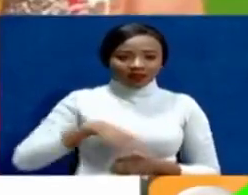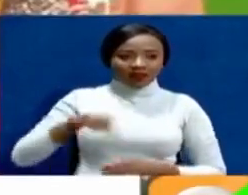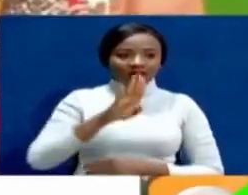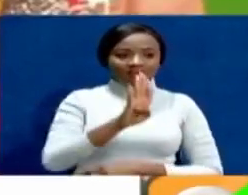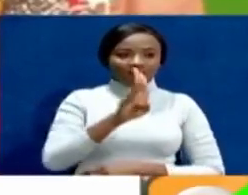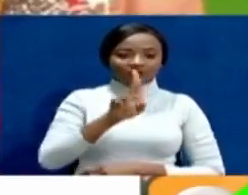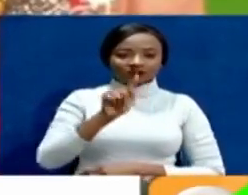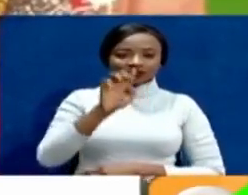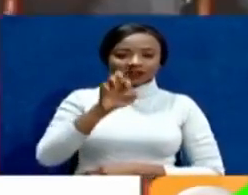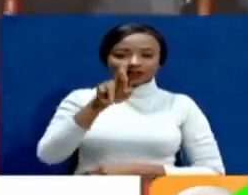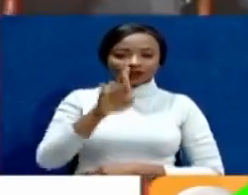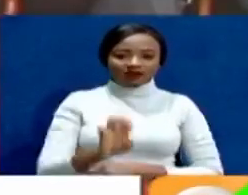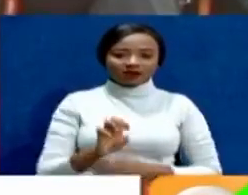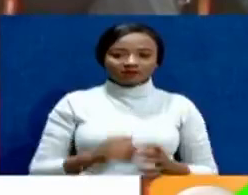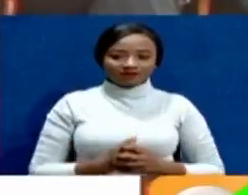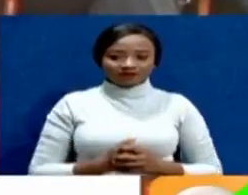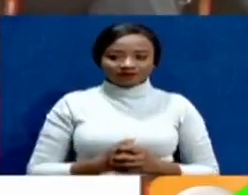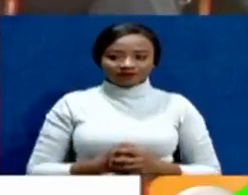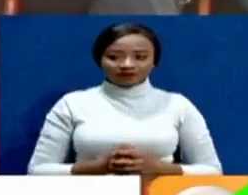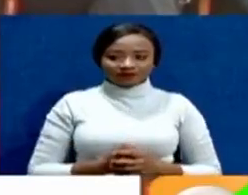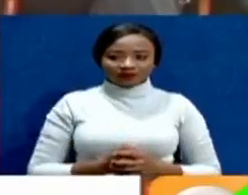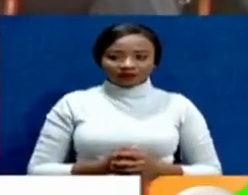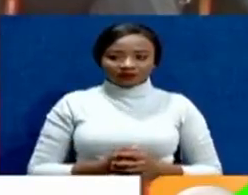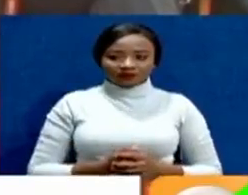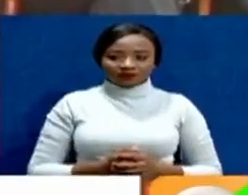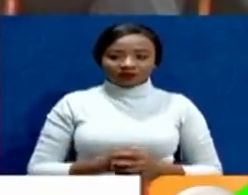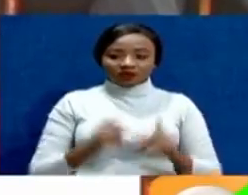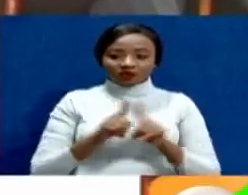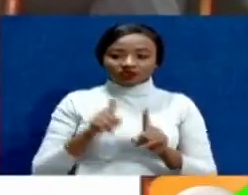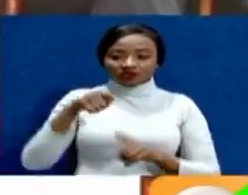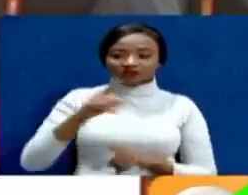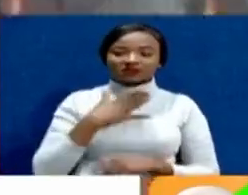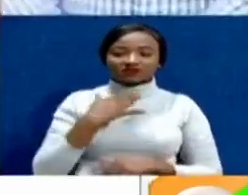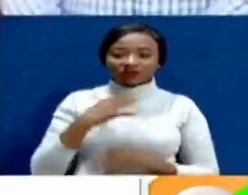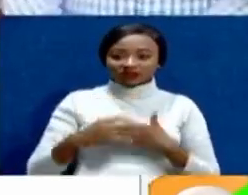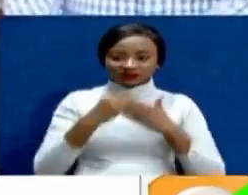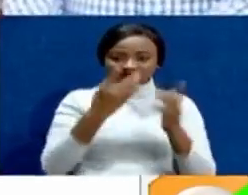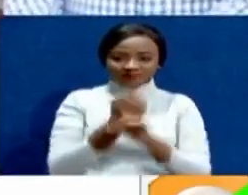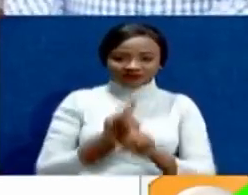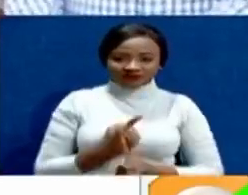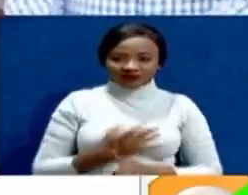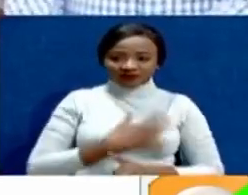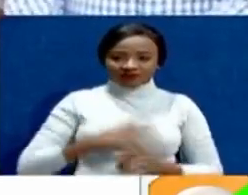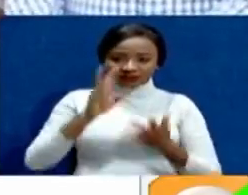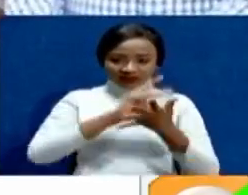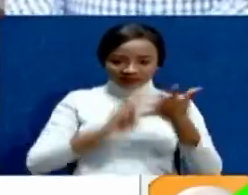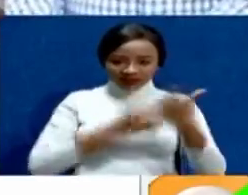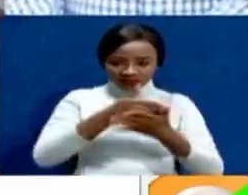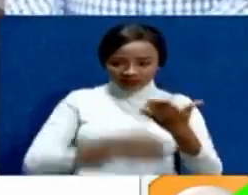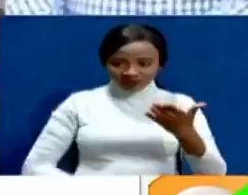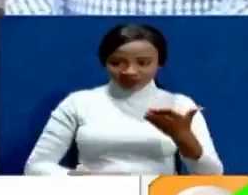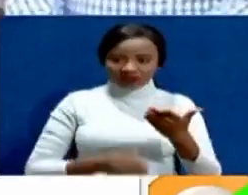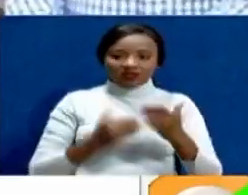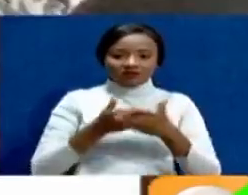Butere kaunti ya Kakamega, nawe akiwataka viongozi kusoma kwanza ripoti hiyo kabla ya kuiunga mkono